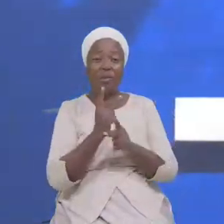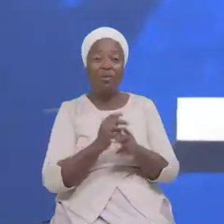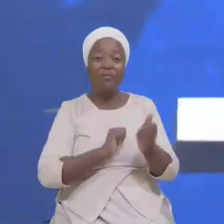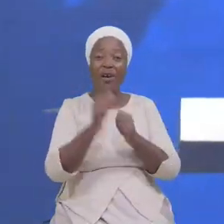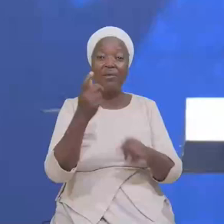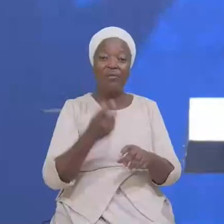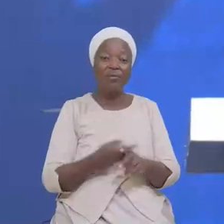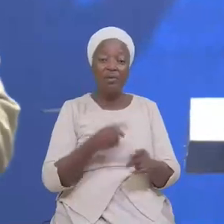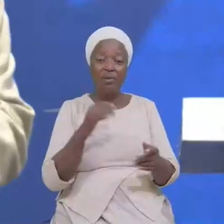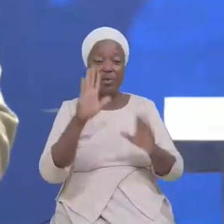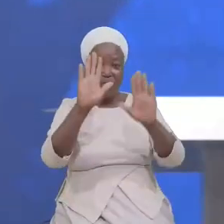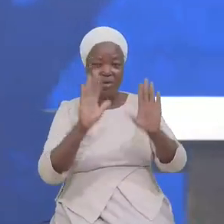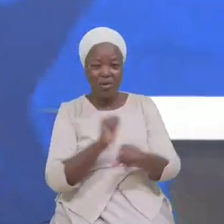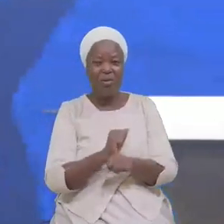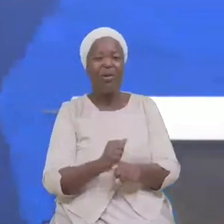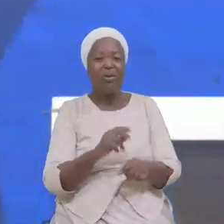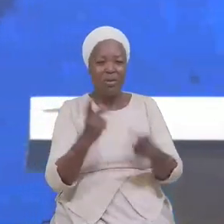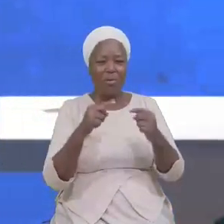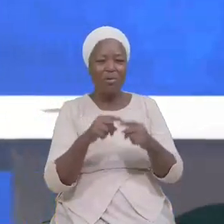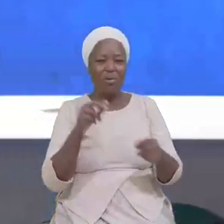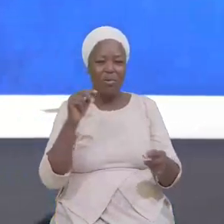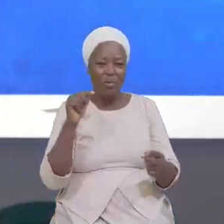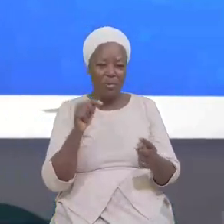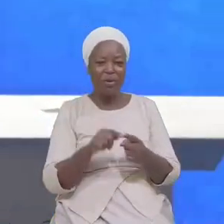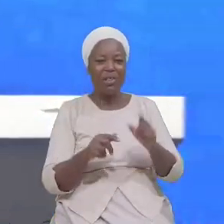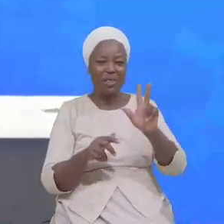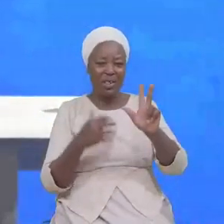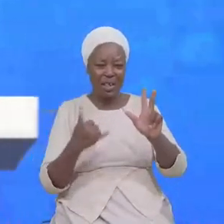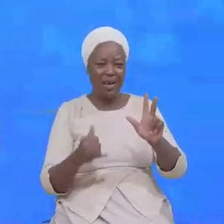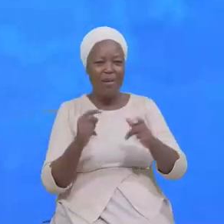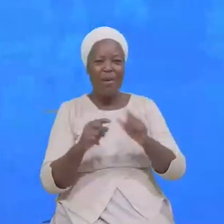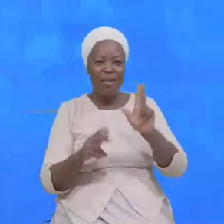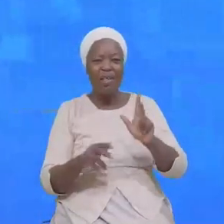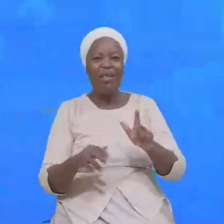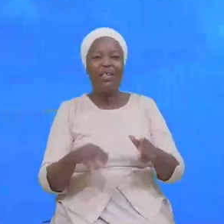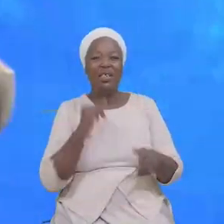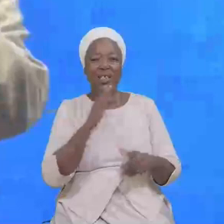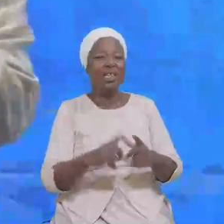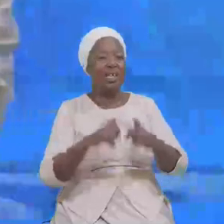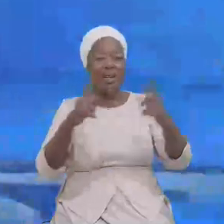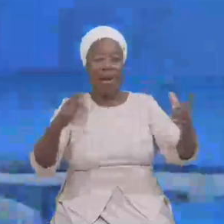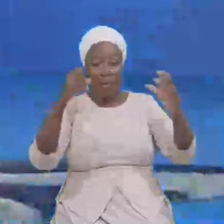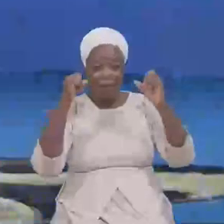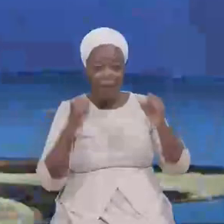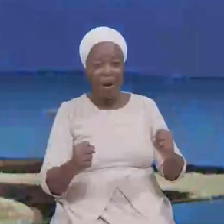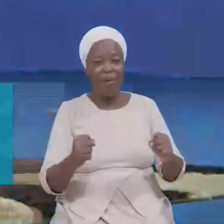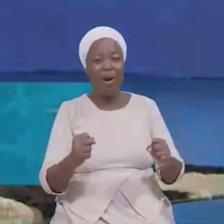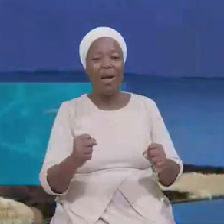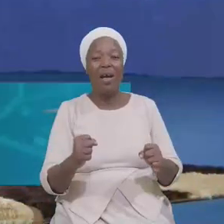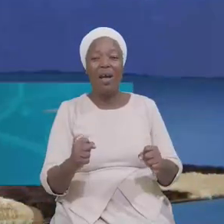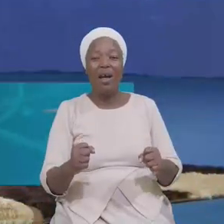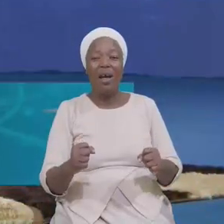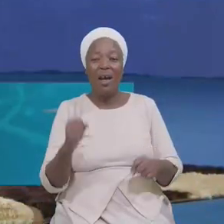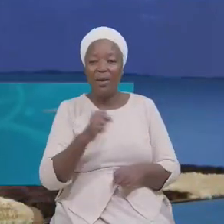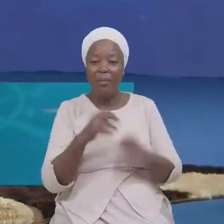Rapidement, le troisième point. Troisième point, la puissance insondable de sa visitation